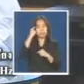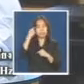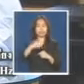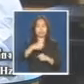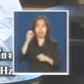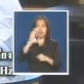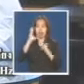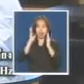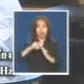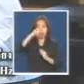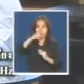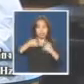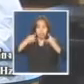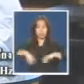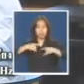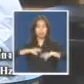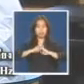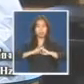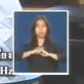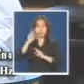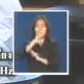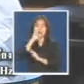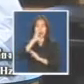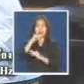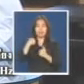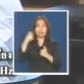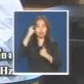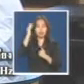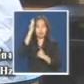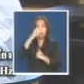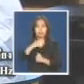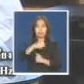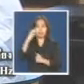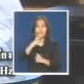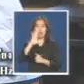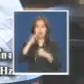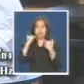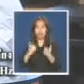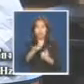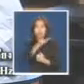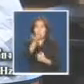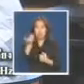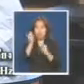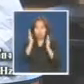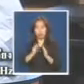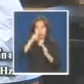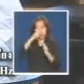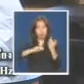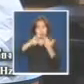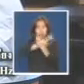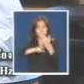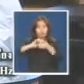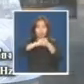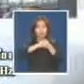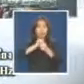การให้พี่น้องประชาชนประมาทนะครับแล้วเราก็ไม่ต้องการที่จะให้มีการสูญเสียเลยนะครับเพราะฉะนั้นขอให้พี่น้องประชาชนนั้นได้ใช้ความ